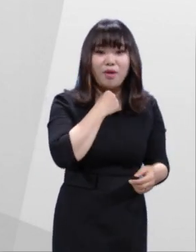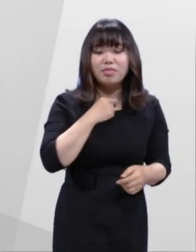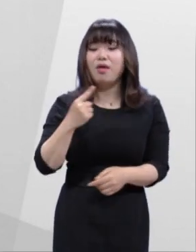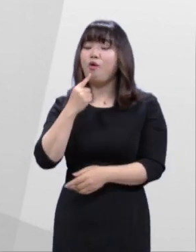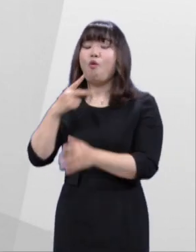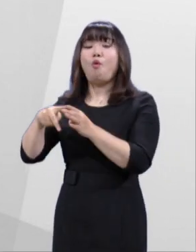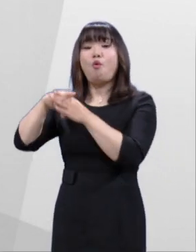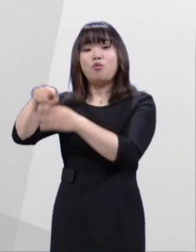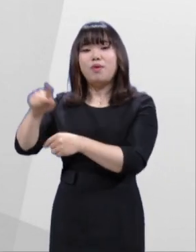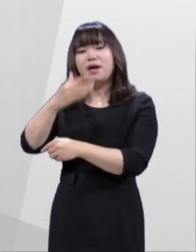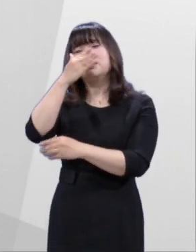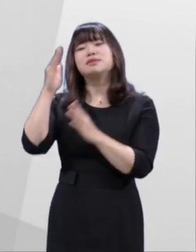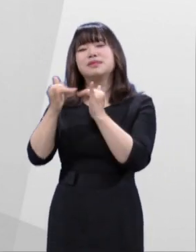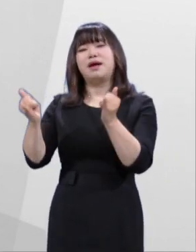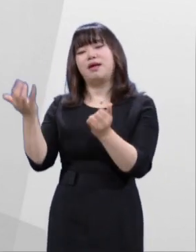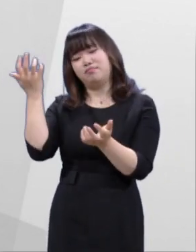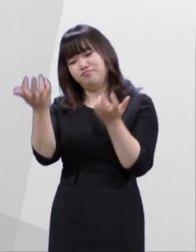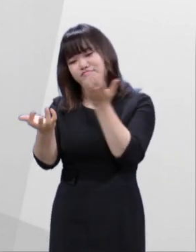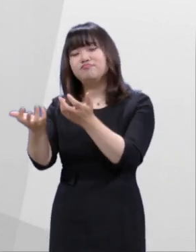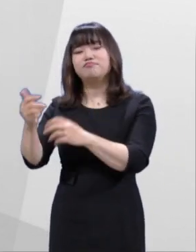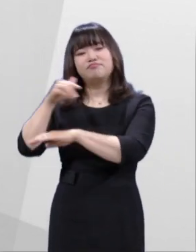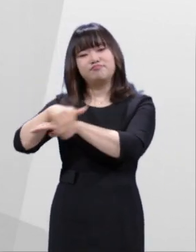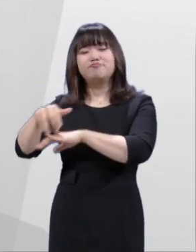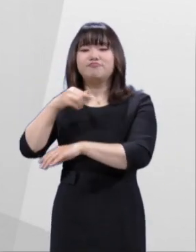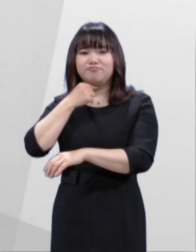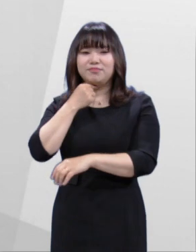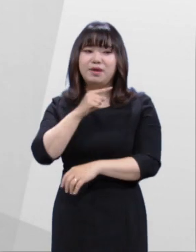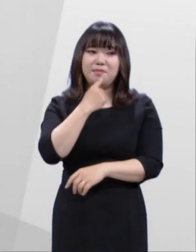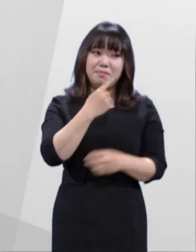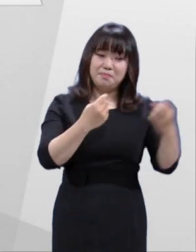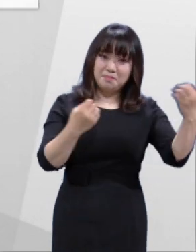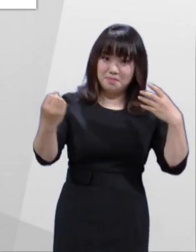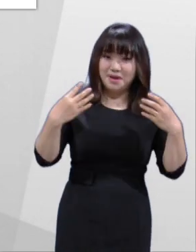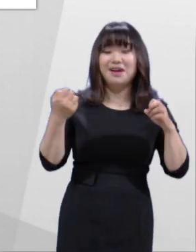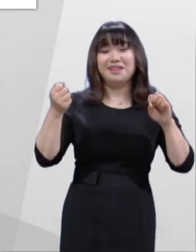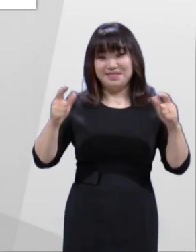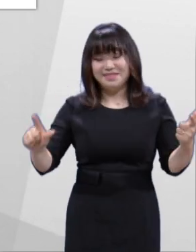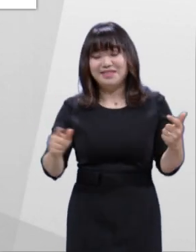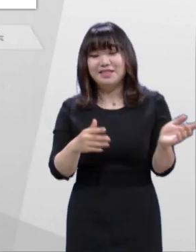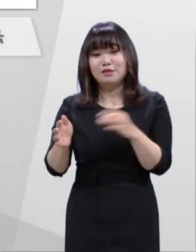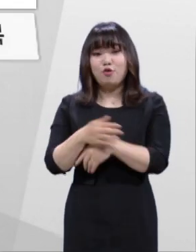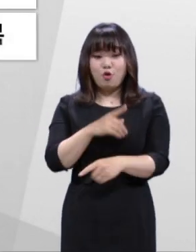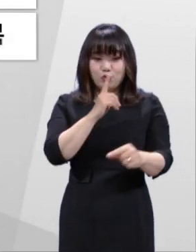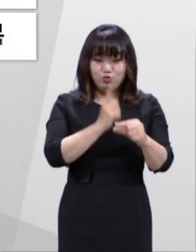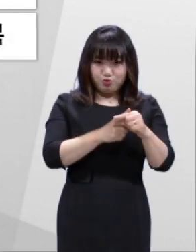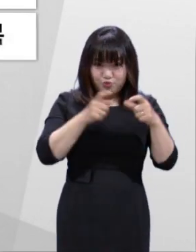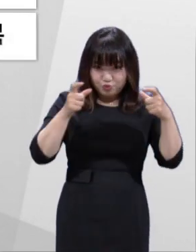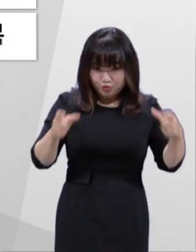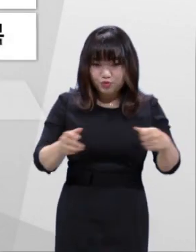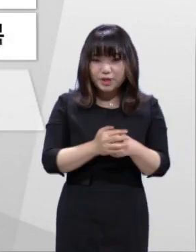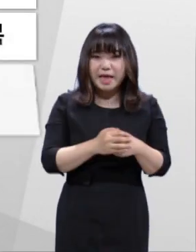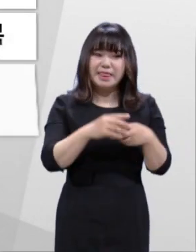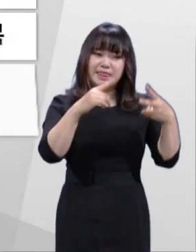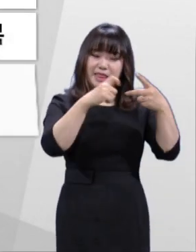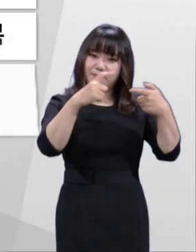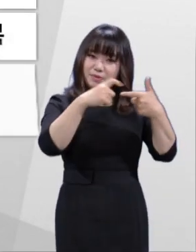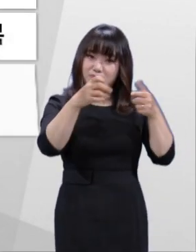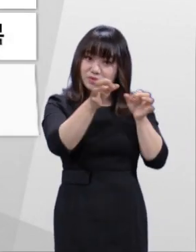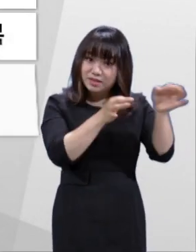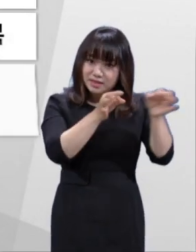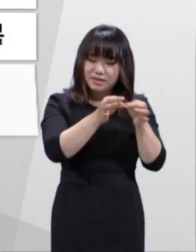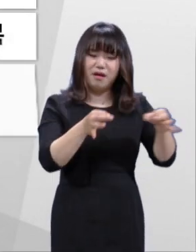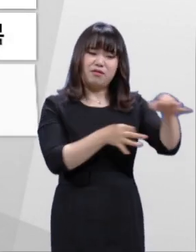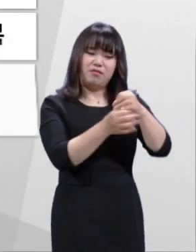후보는 청년 문화 중심지로의 개발을 약속했습니다. 또 종로와 중구는 대학로 남대문시장 중심의